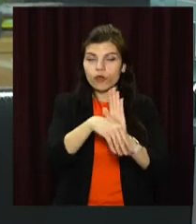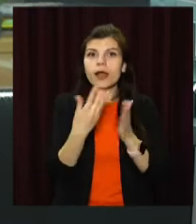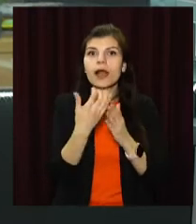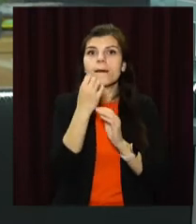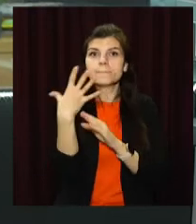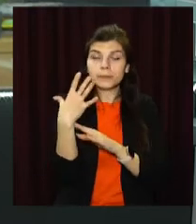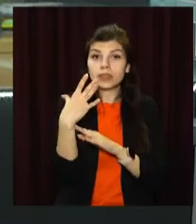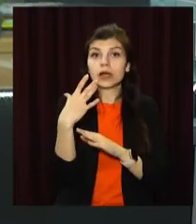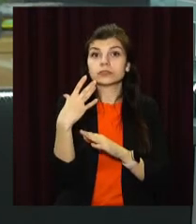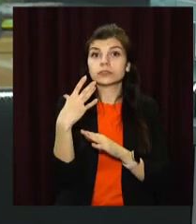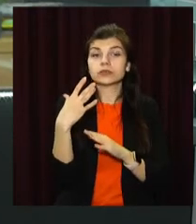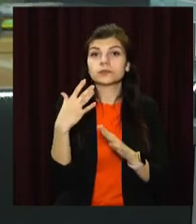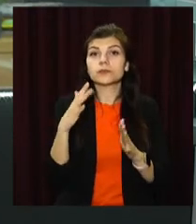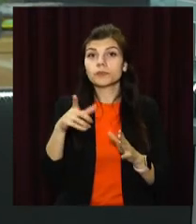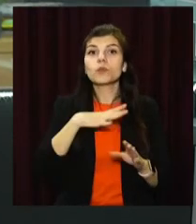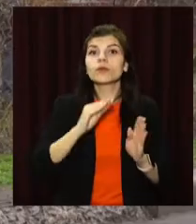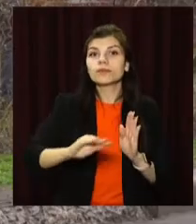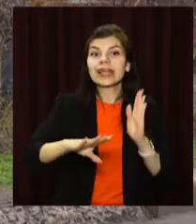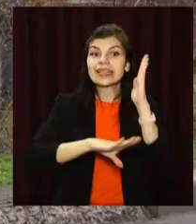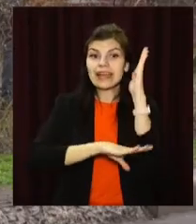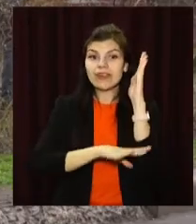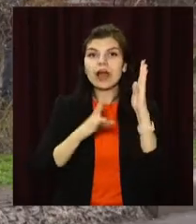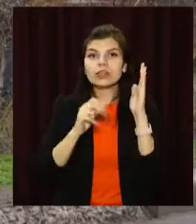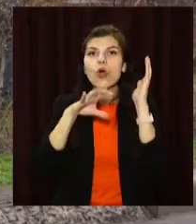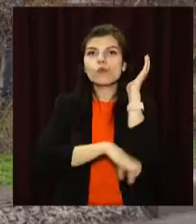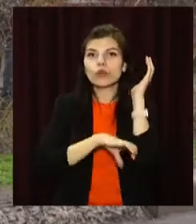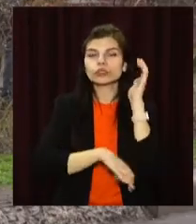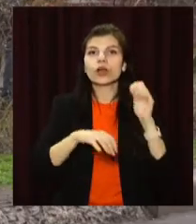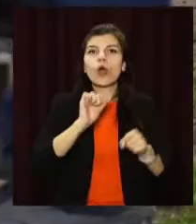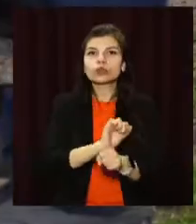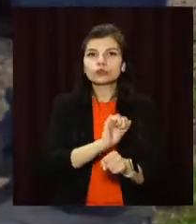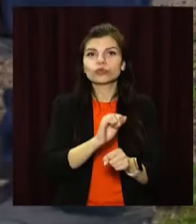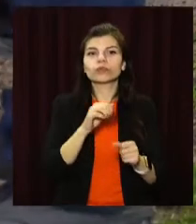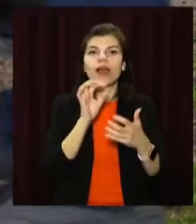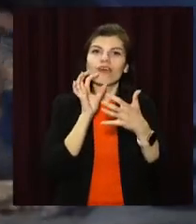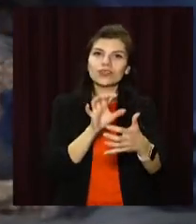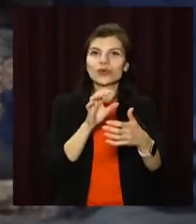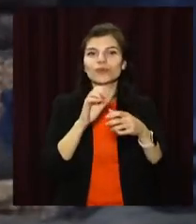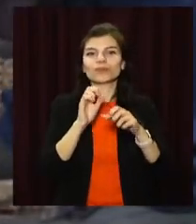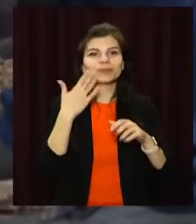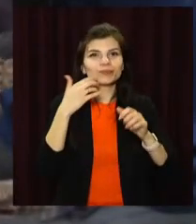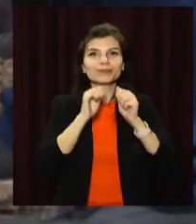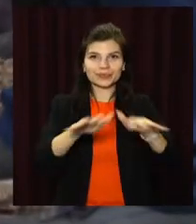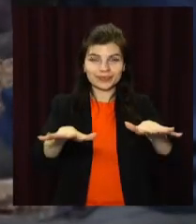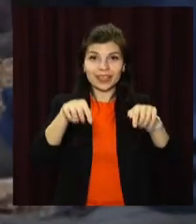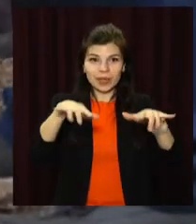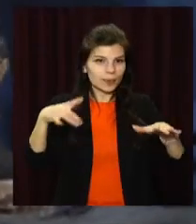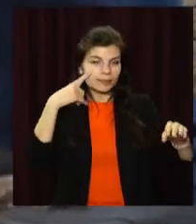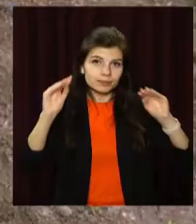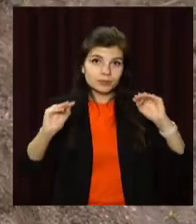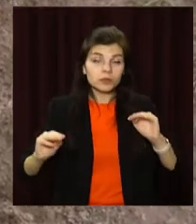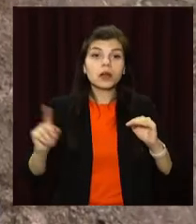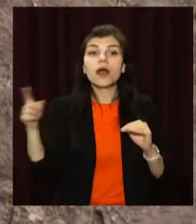15 АТП. Переважно висаджували дерева на кінцевих зупинках громадського транспорту. У профільному департаменті міськради